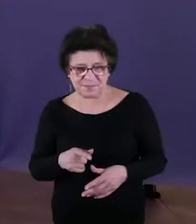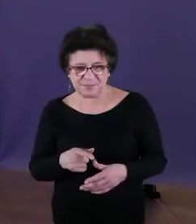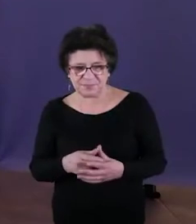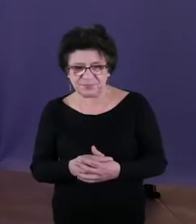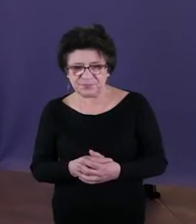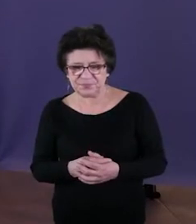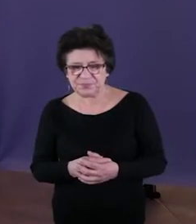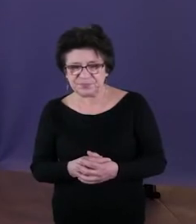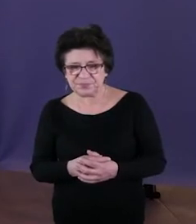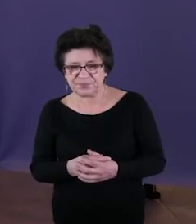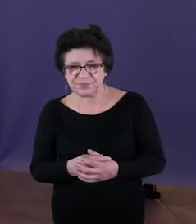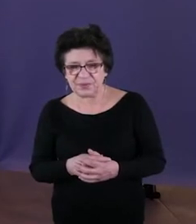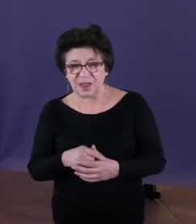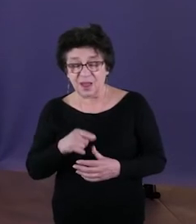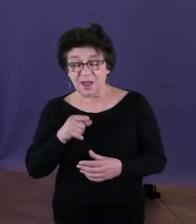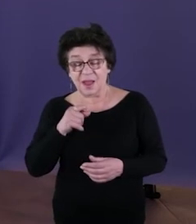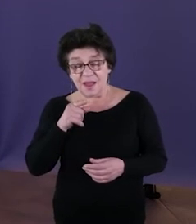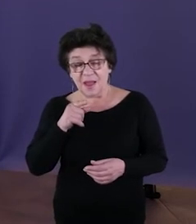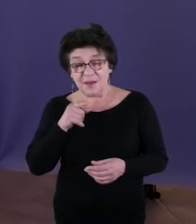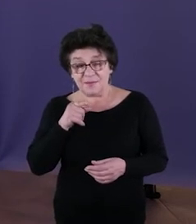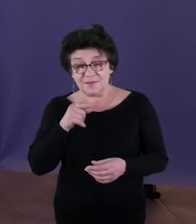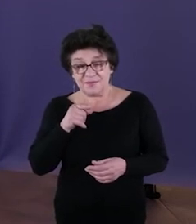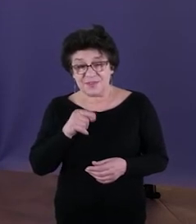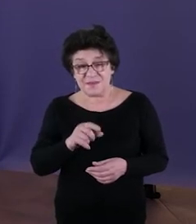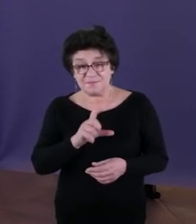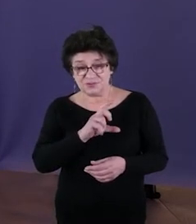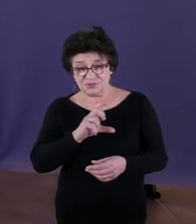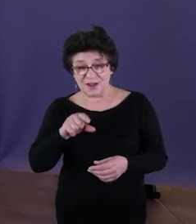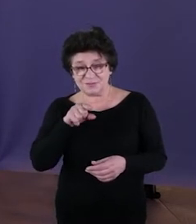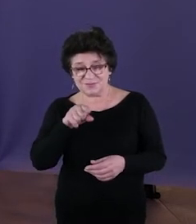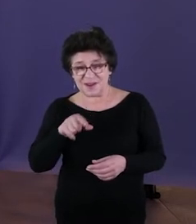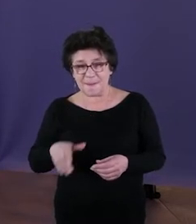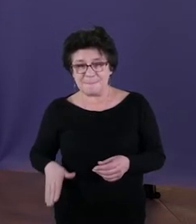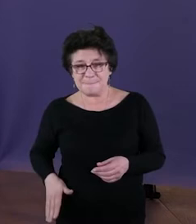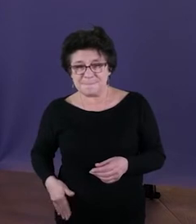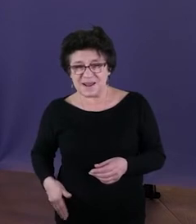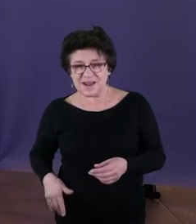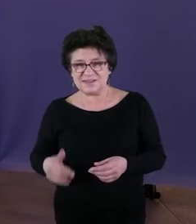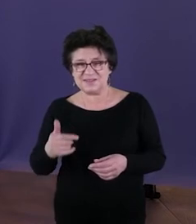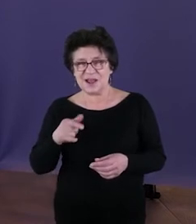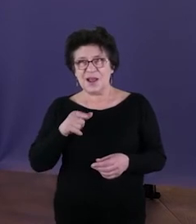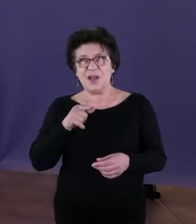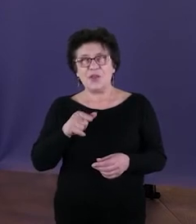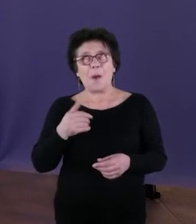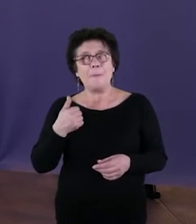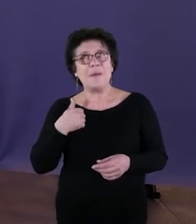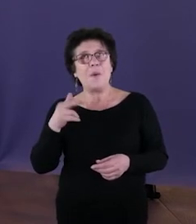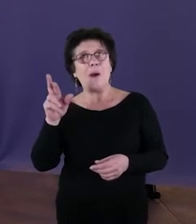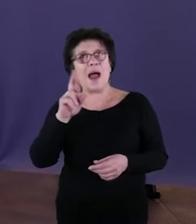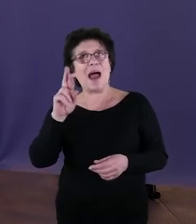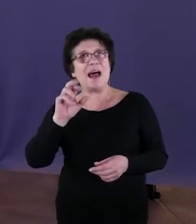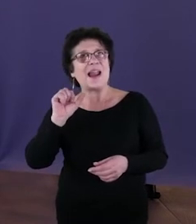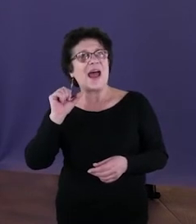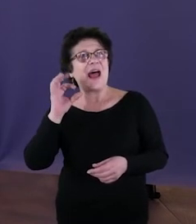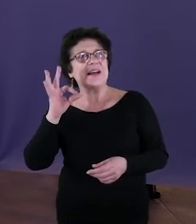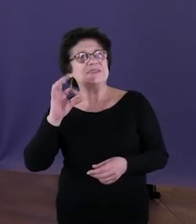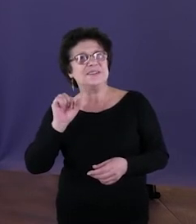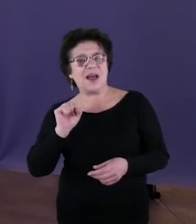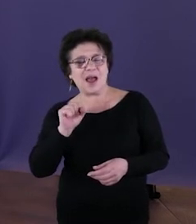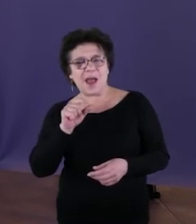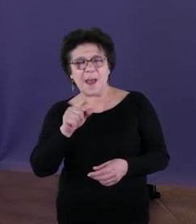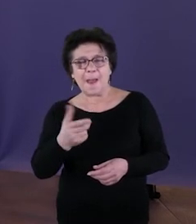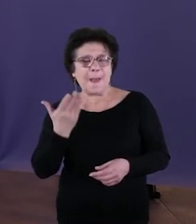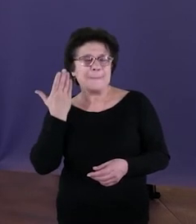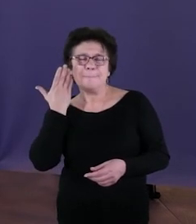MOPS to może od tego zacznę w tym czasie MOPS był bardzo taką rasą pieska bardzo bardzo